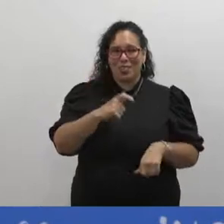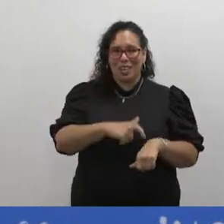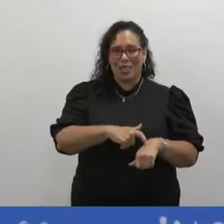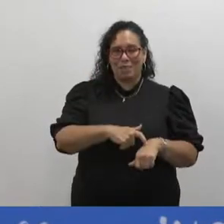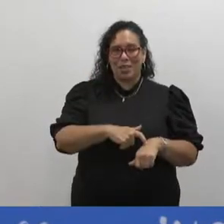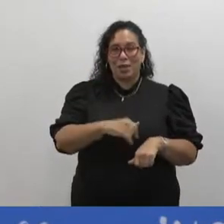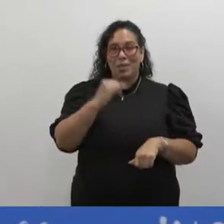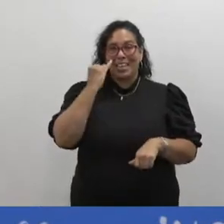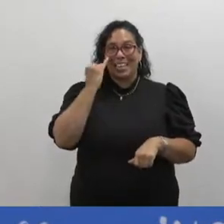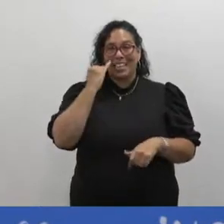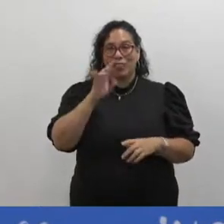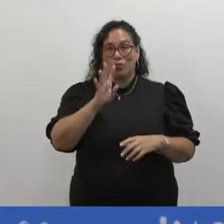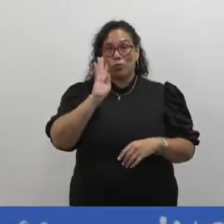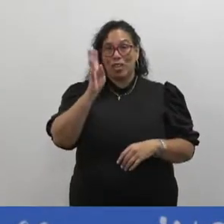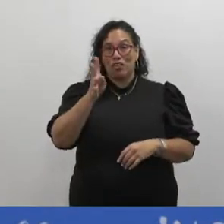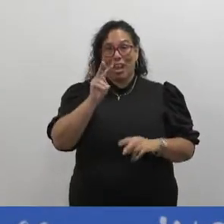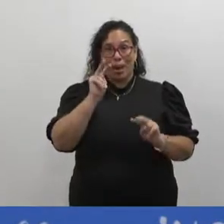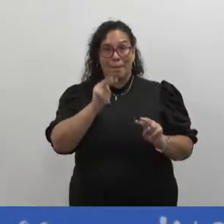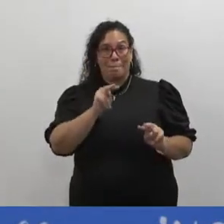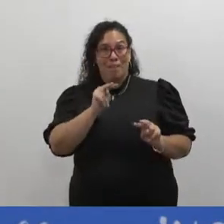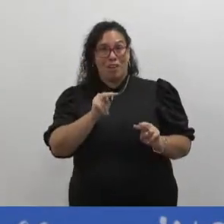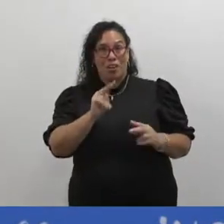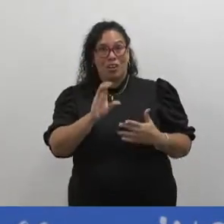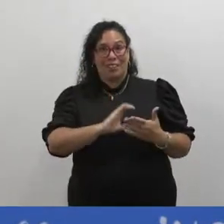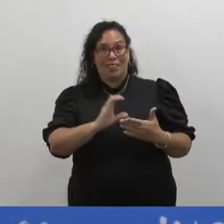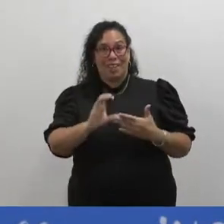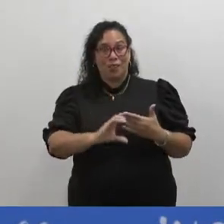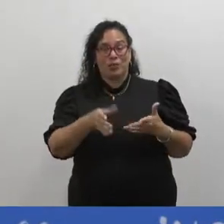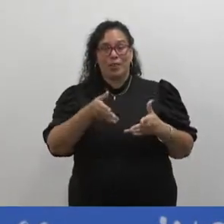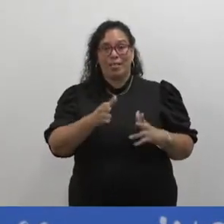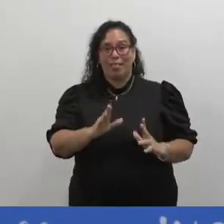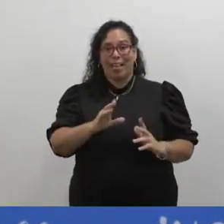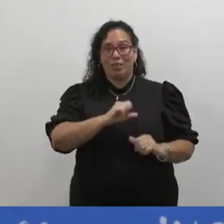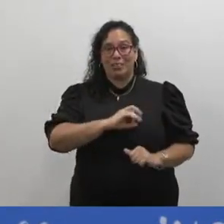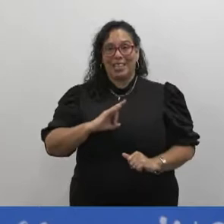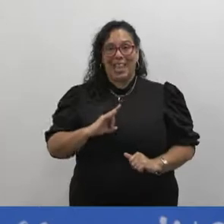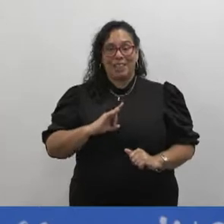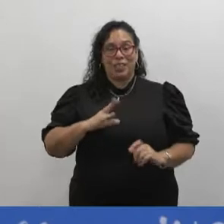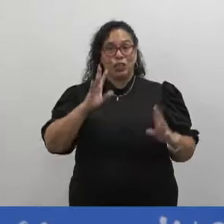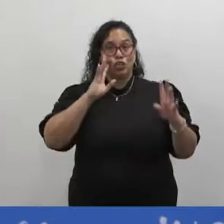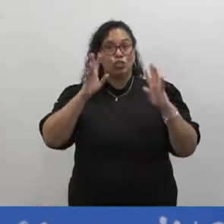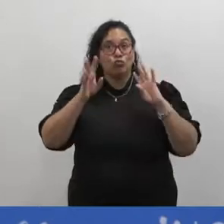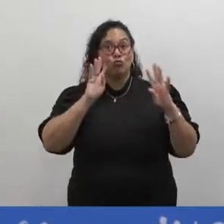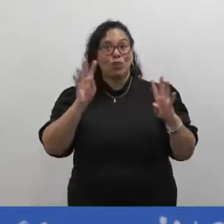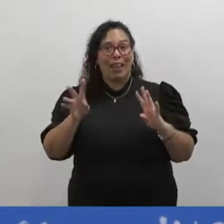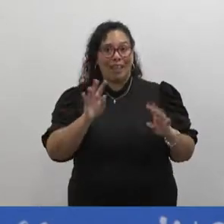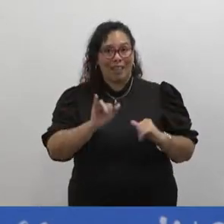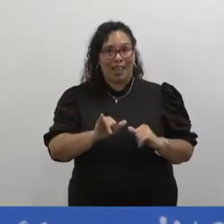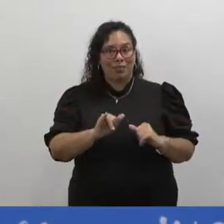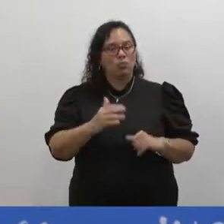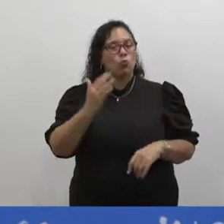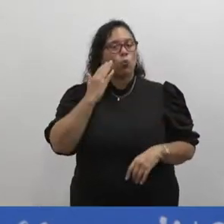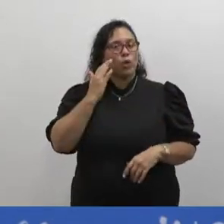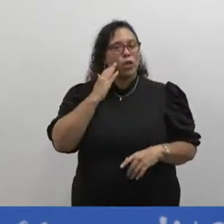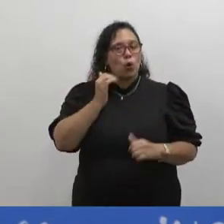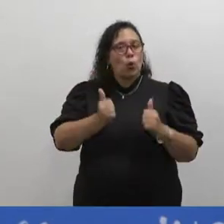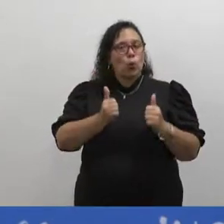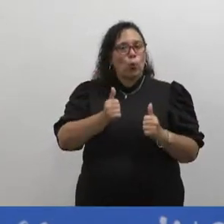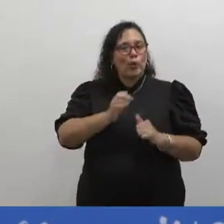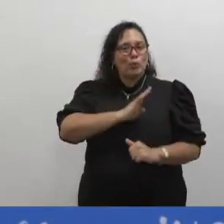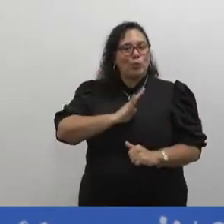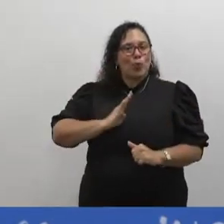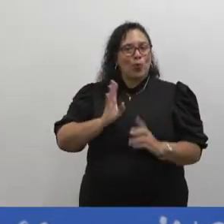na một hai chân đang chúng lo lại cà bị trượt bị nứt mờ nằng hay dương miên bốc lên thà là thợ rip chấm qua